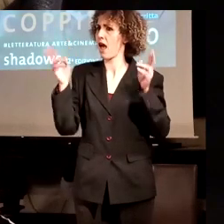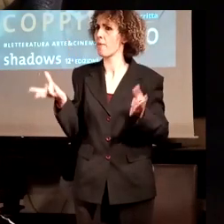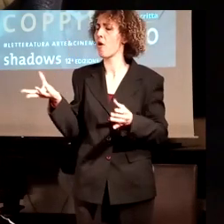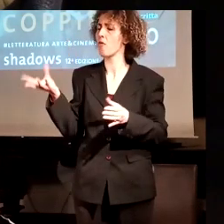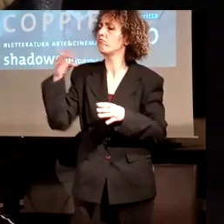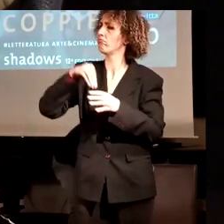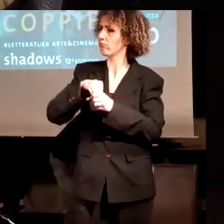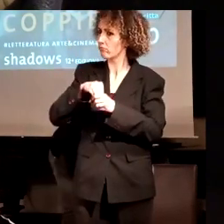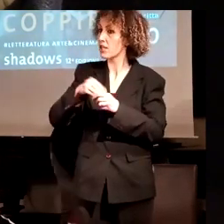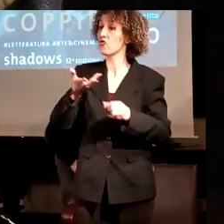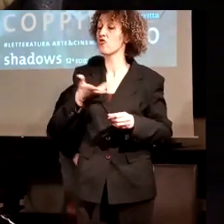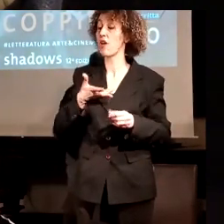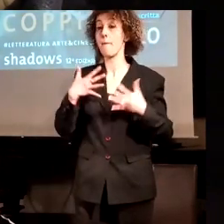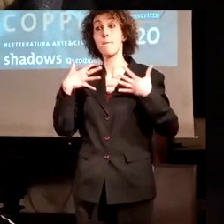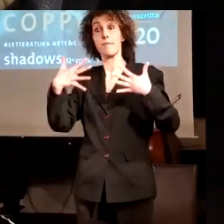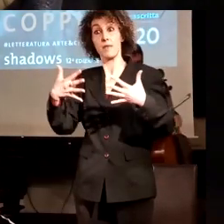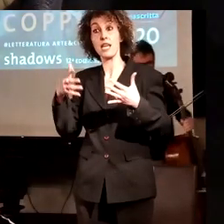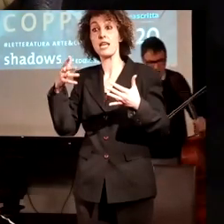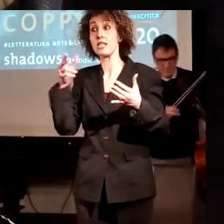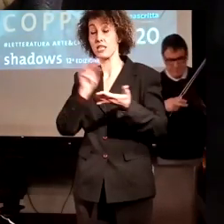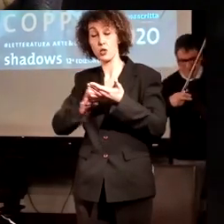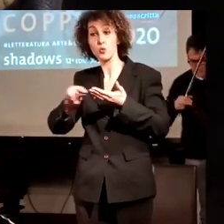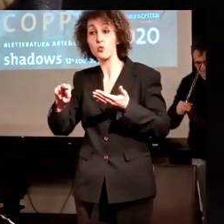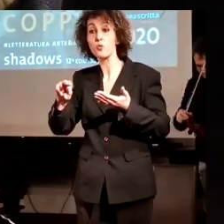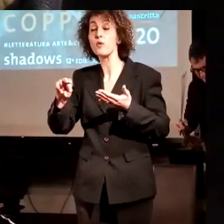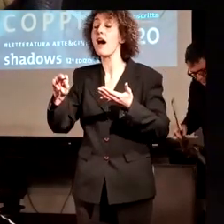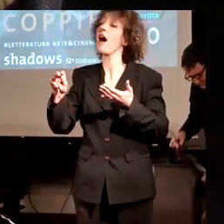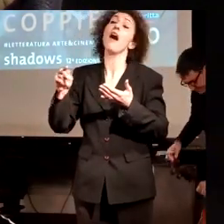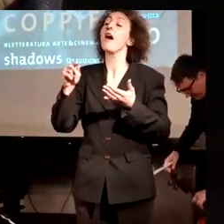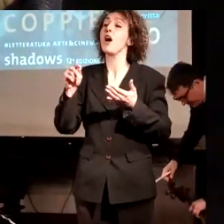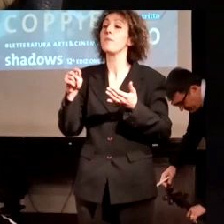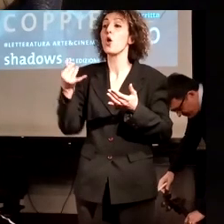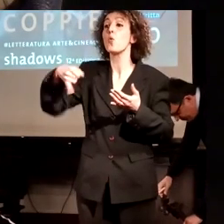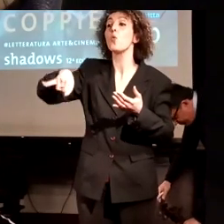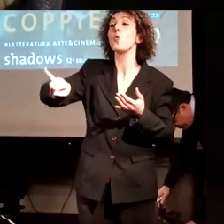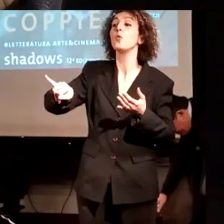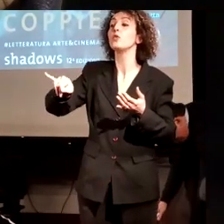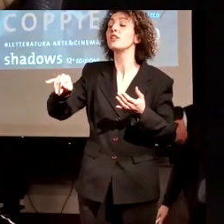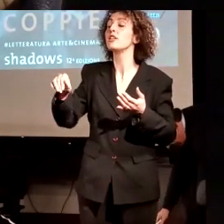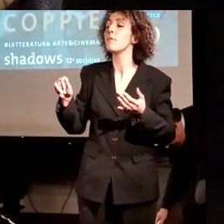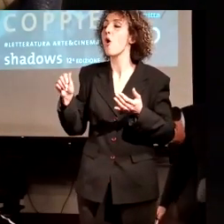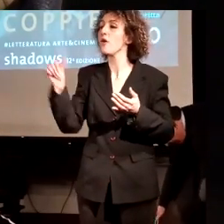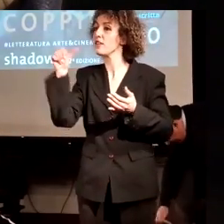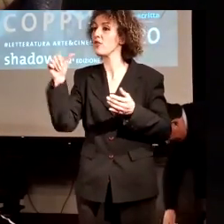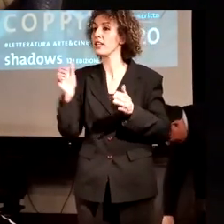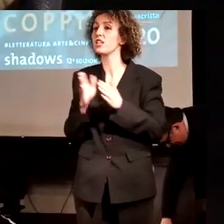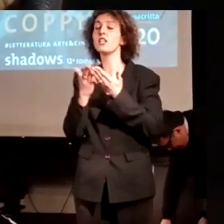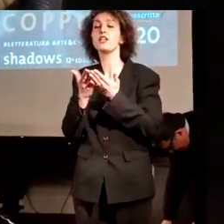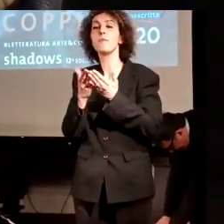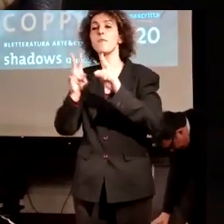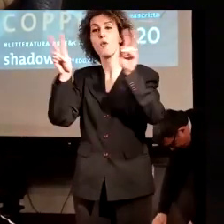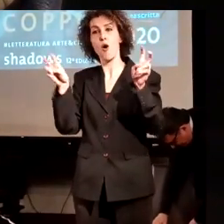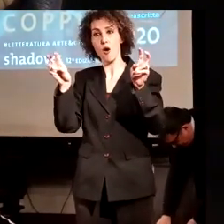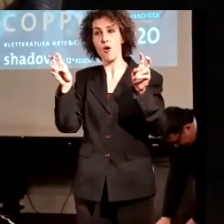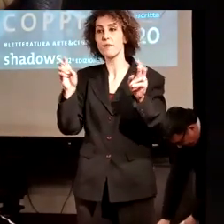scrittura ci sono ormai diversi libri a firma di luca signorini l'ultimo è il discorso delle mele è uscito per le nudità ma insomma